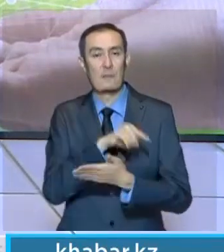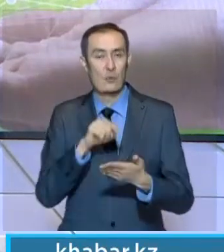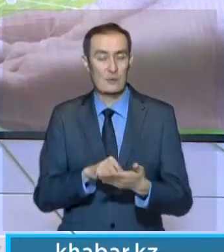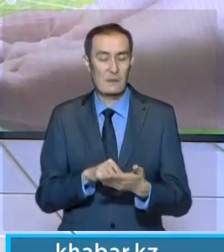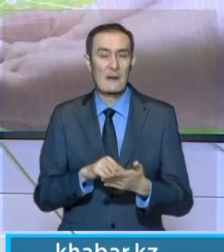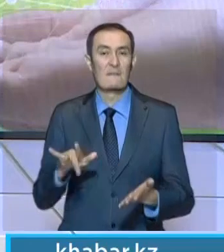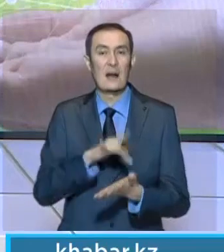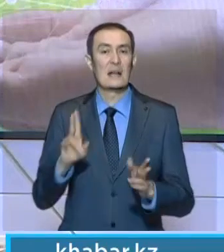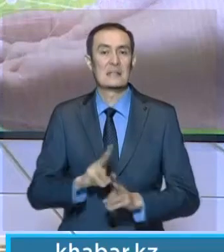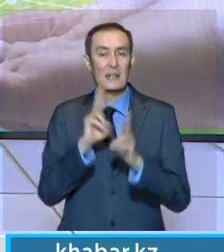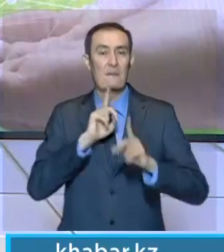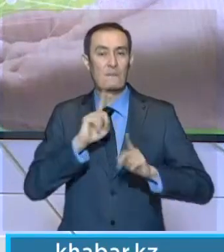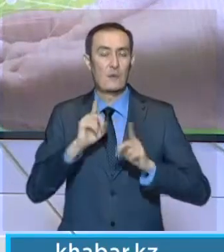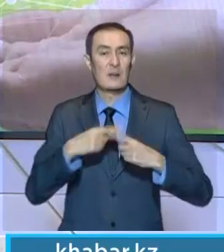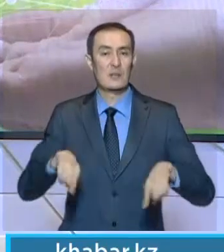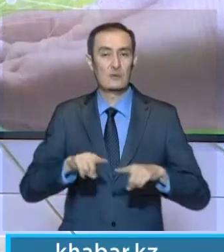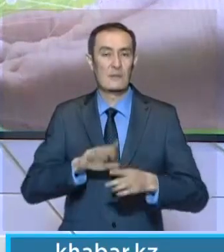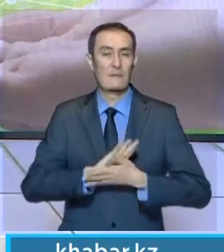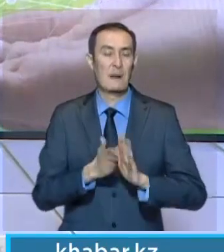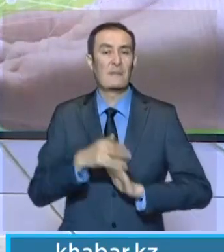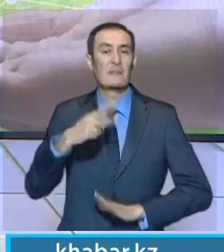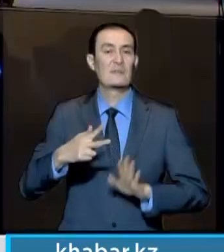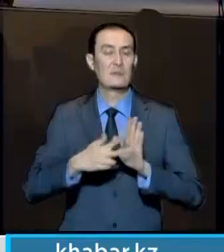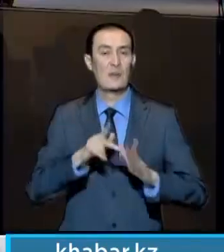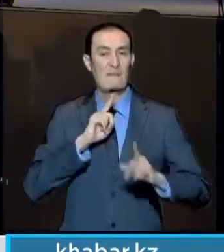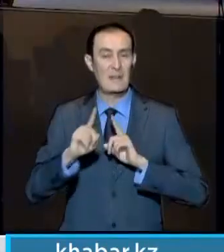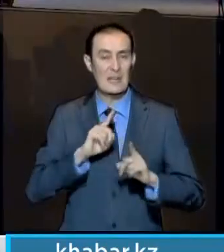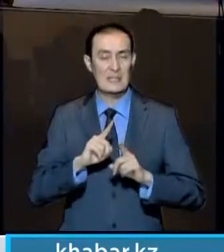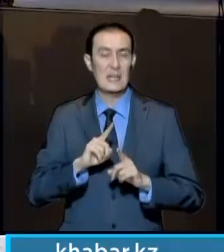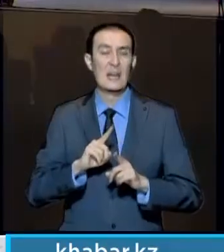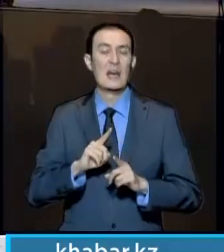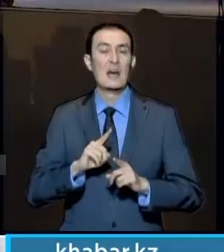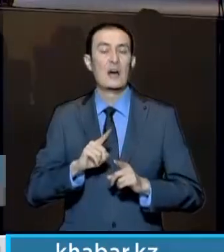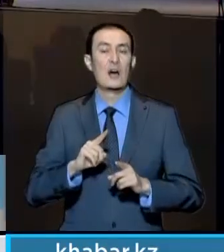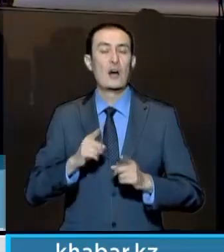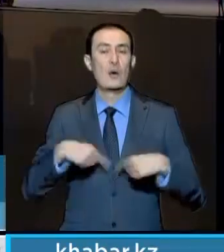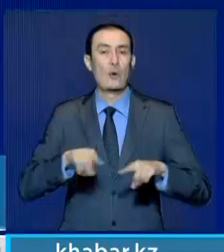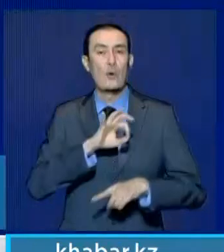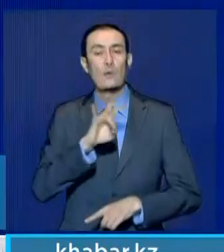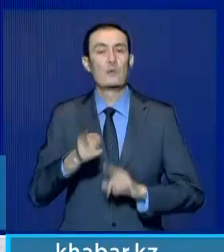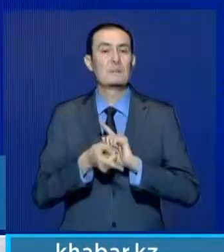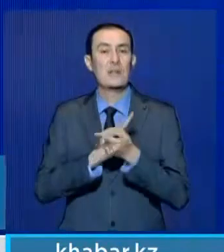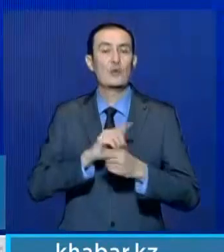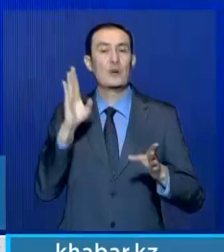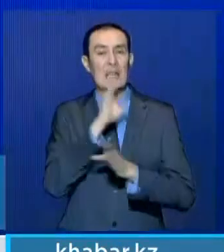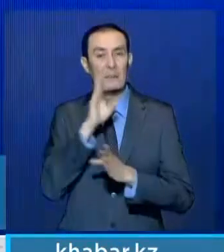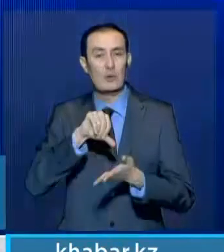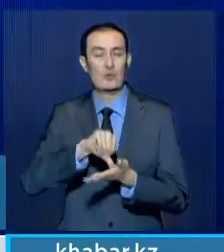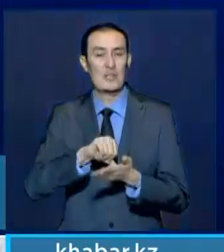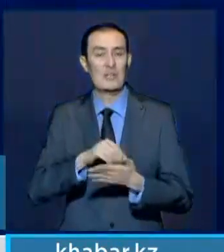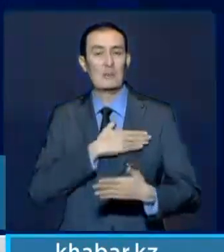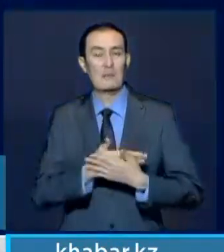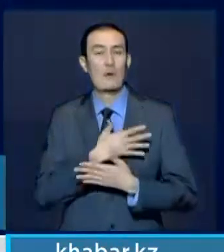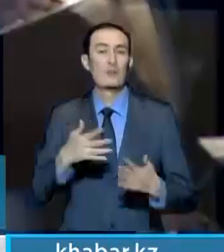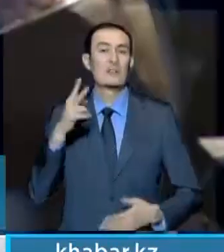вопросов. В Астане прошел форум, организованный в рамках 28-й конференции сторон рамочной конвенции ООН по изменению климата. Участие в нем